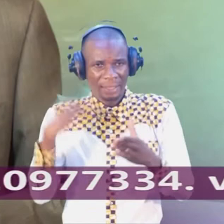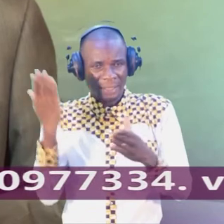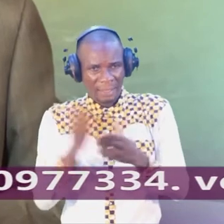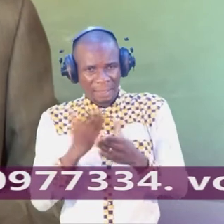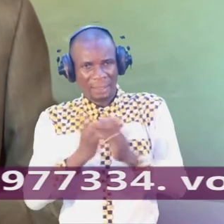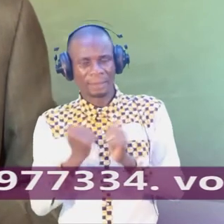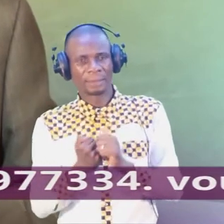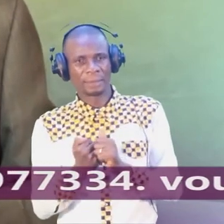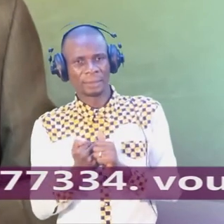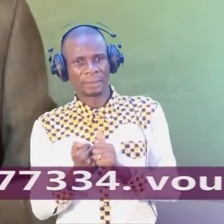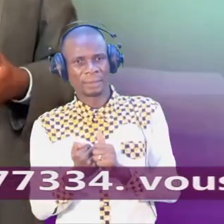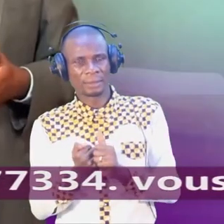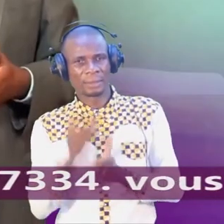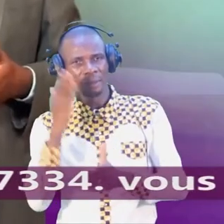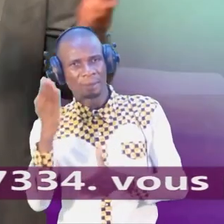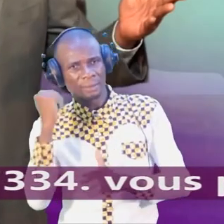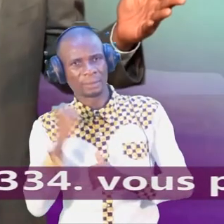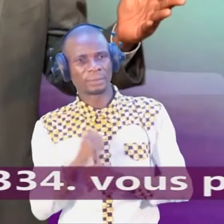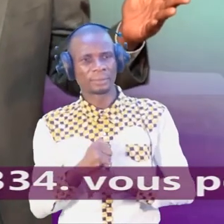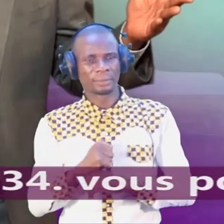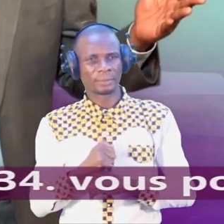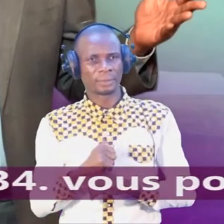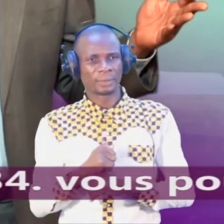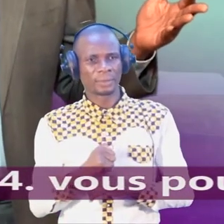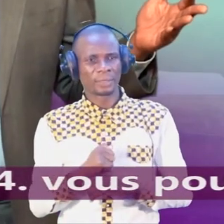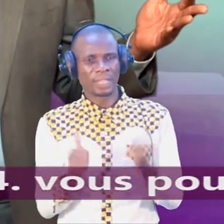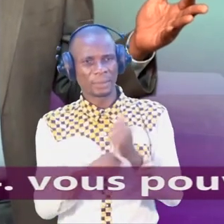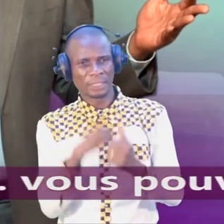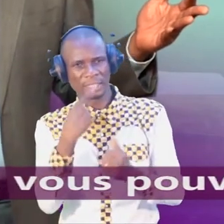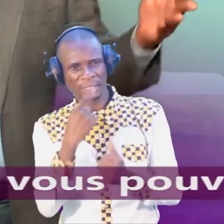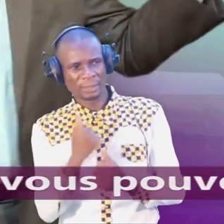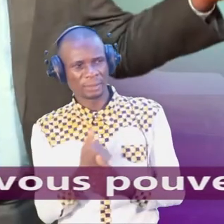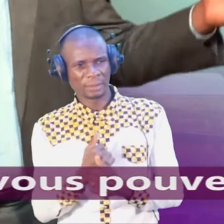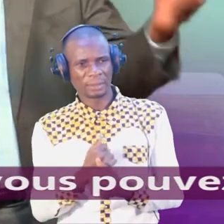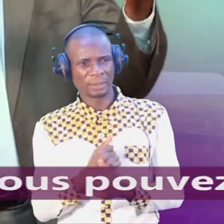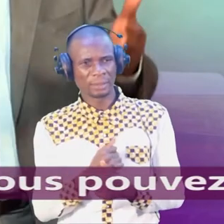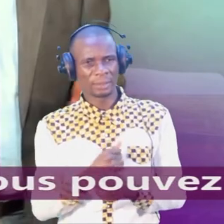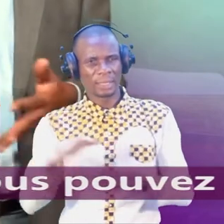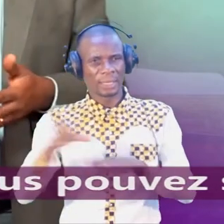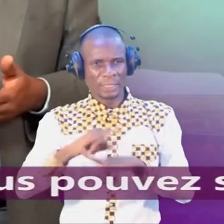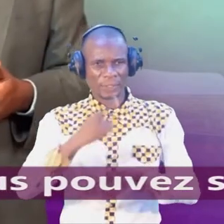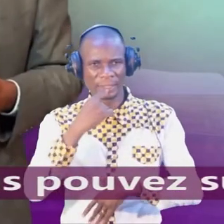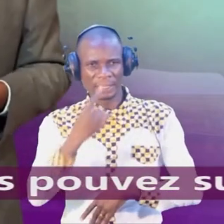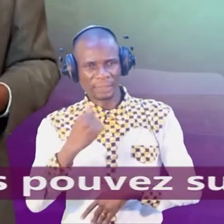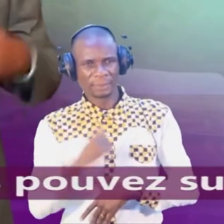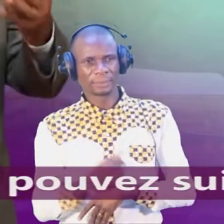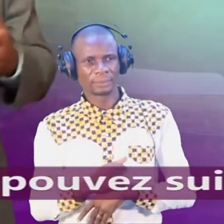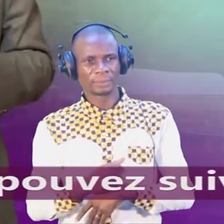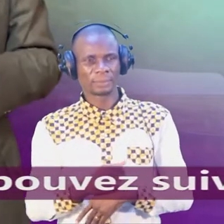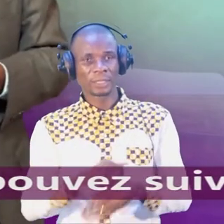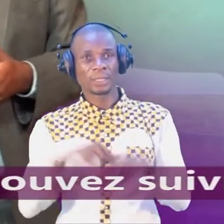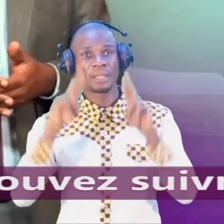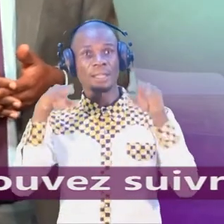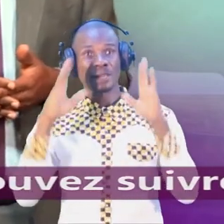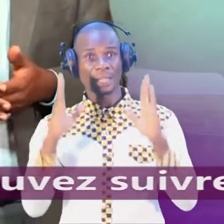lakini maadili za watu zinapunguka. Itawezekanaje kwamba watu wanaoenda kanisani